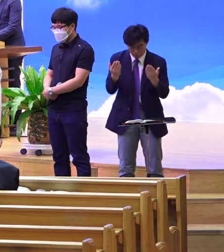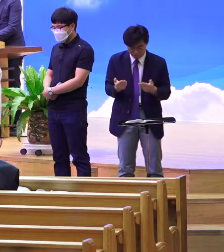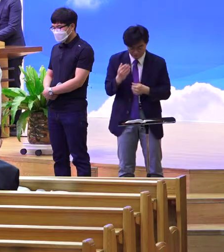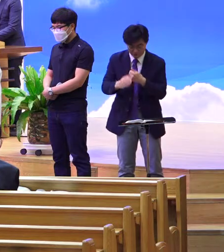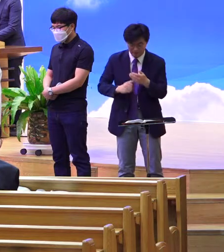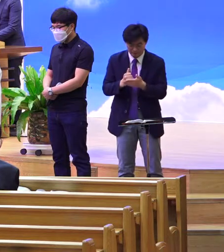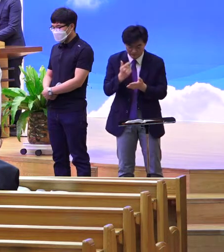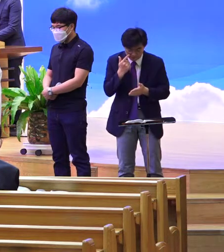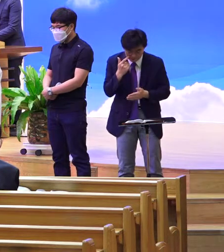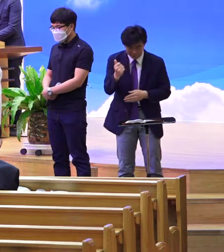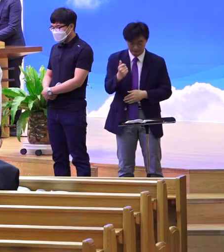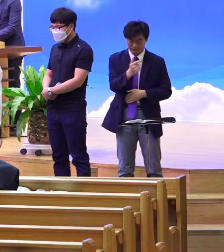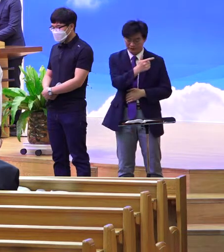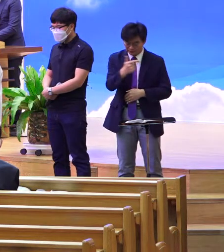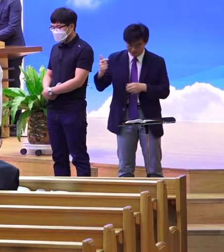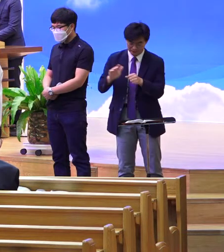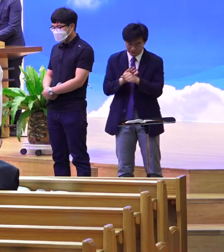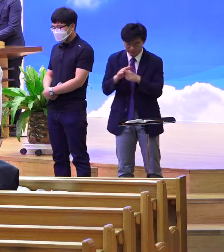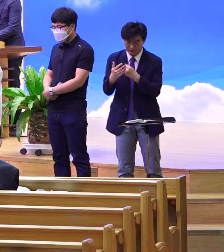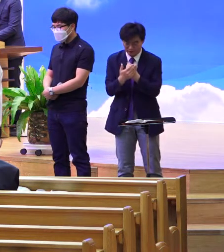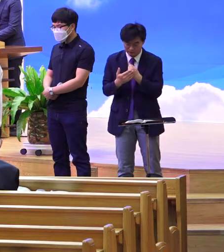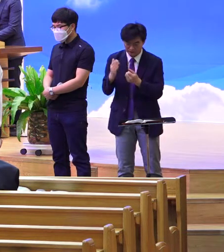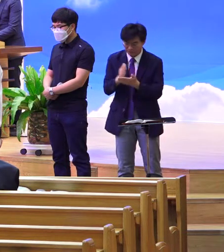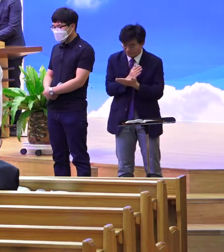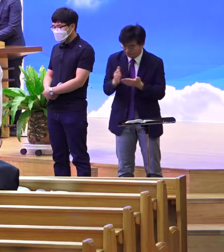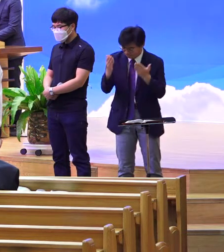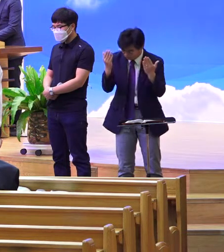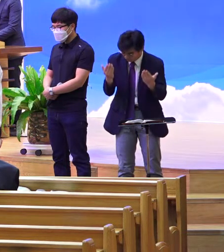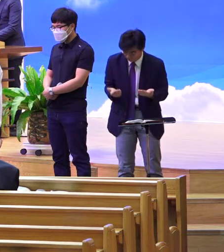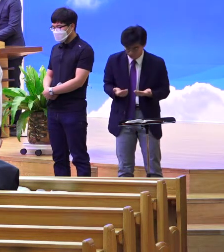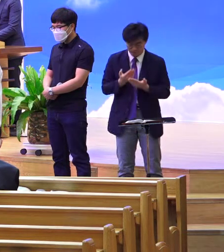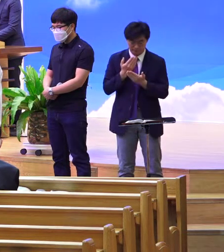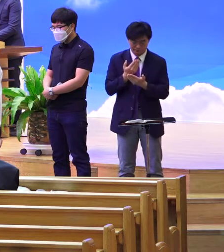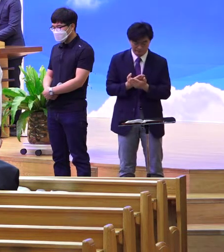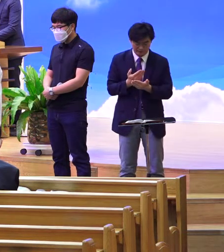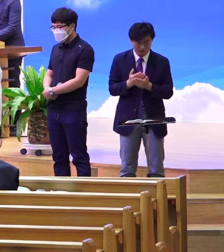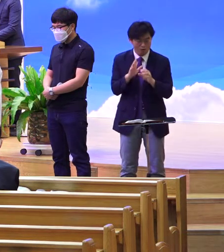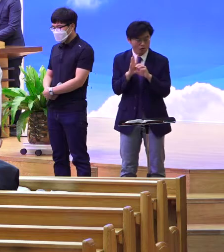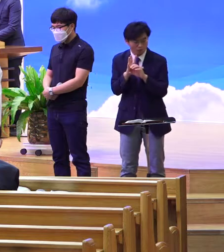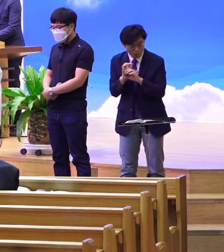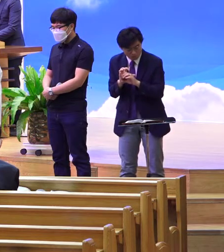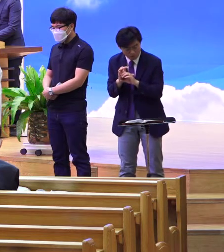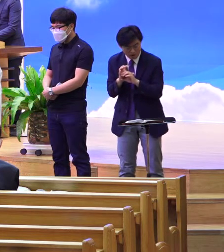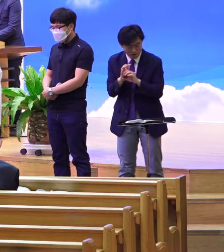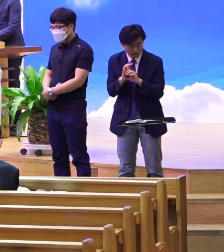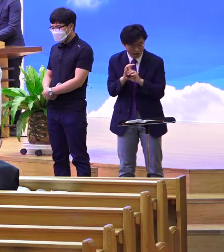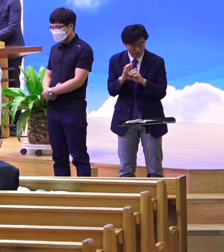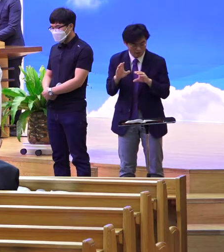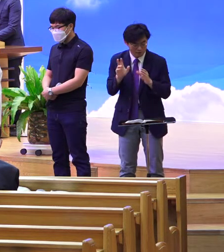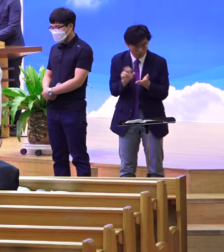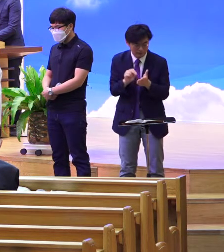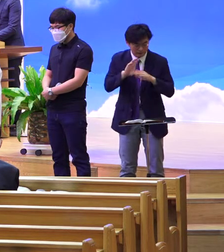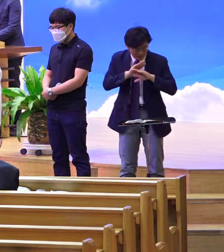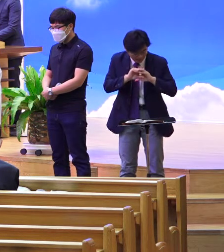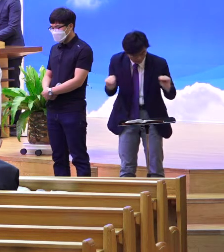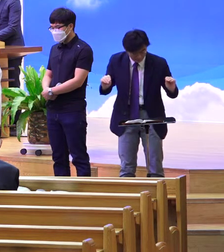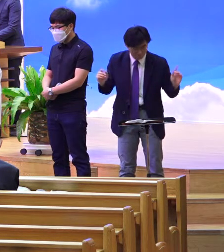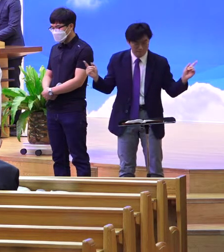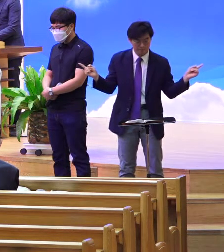다시 한번 그 크신 사랑과 은혜를 베풀어 주시옵소서. 코로나라는 질병의 두려움에서 일어나